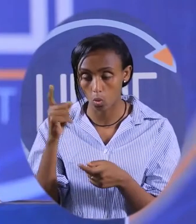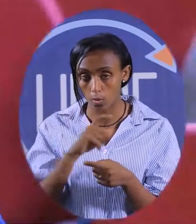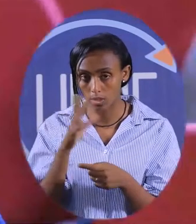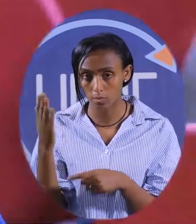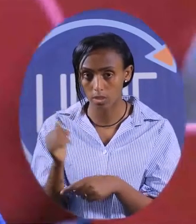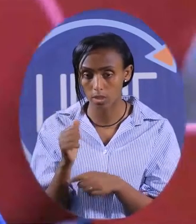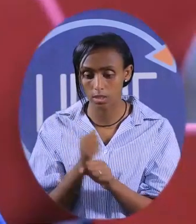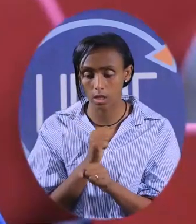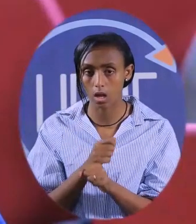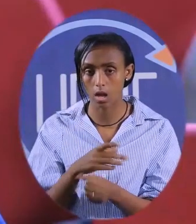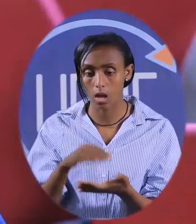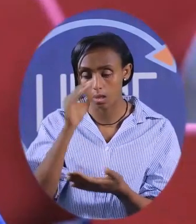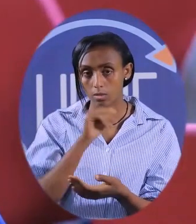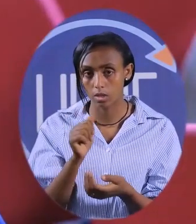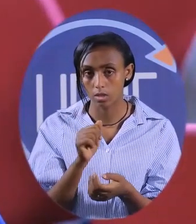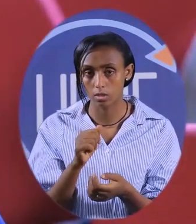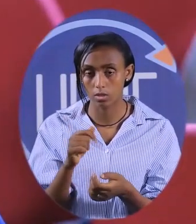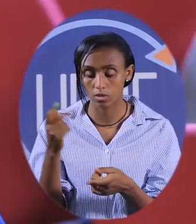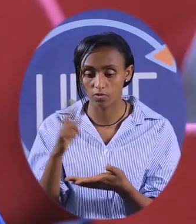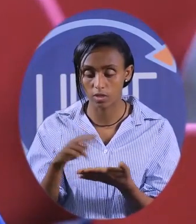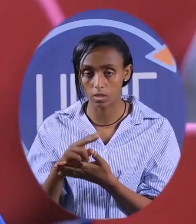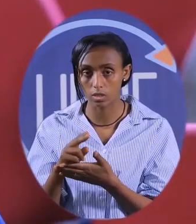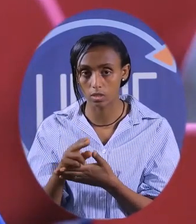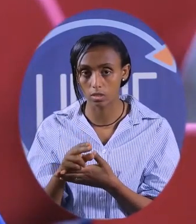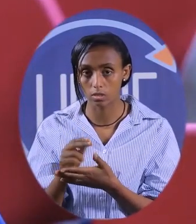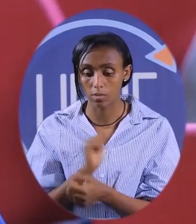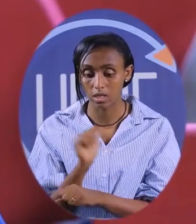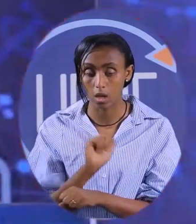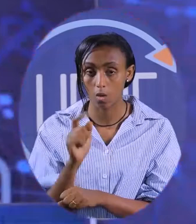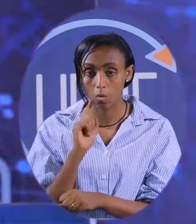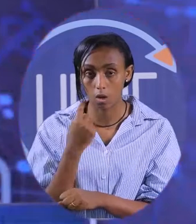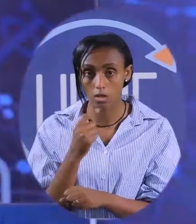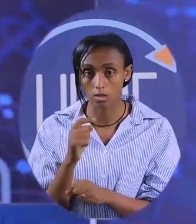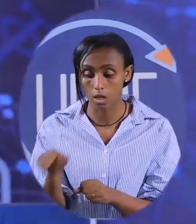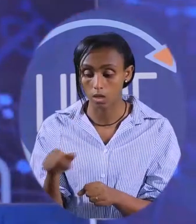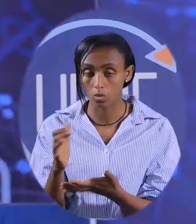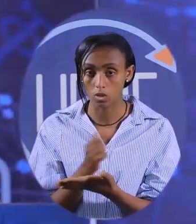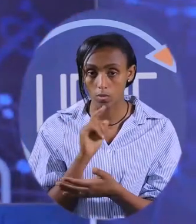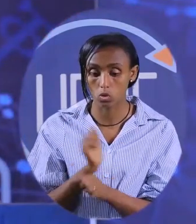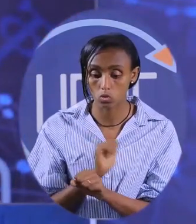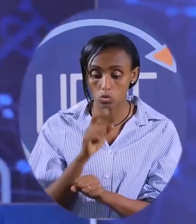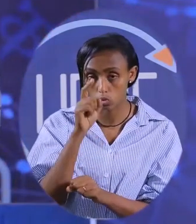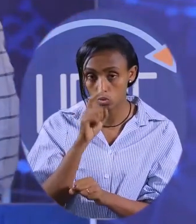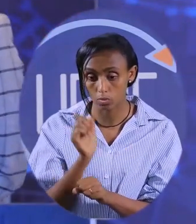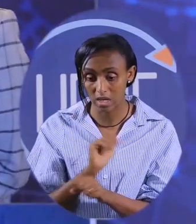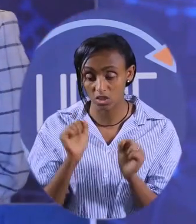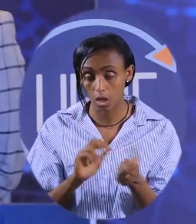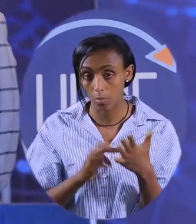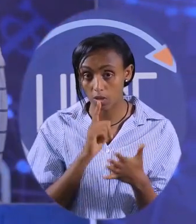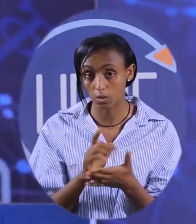አልተማርንም? ከዩኒቨርሲቲ ተመረቅክ ማለት በቃ ማለት ነው? እንደው መኪና መንዳት እንኳን መንጃ ፈቃድ ዛሬ ወሰድክ ማለት ጎበዝ ሾፌር ነው ማለት ነው?